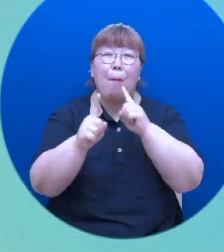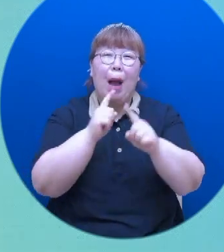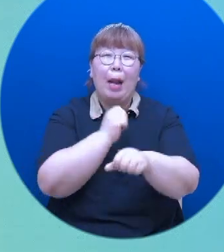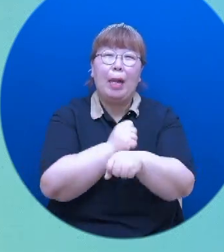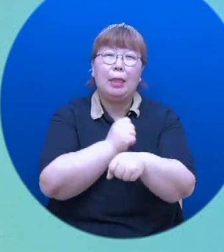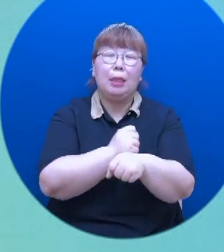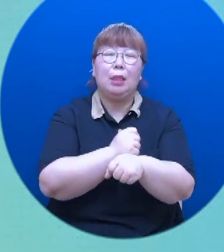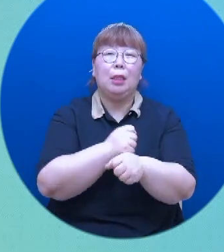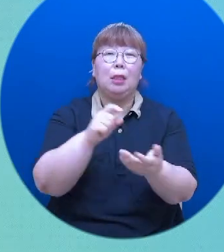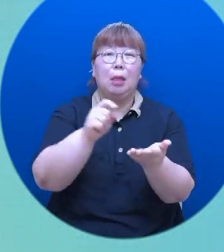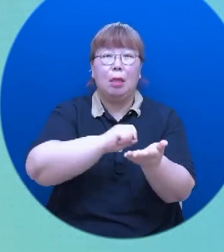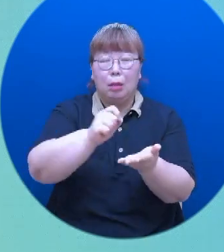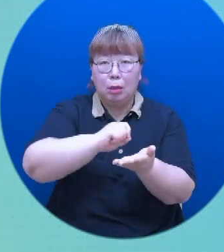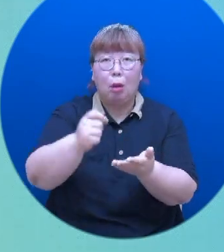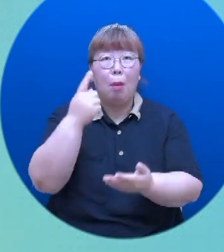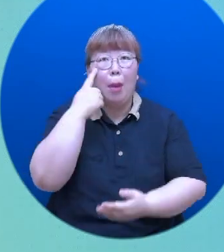논술해라.